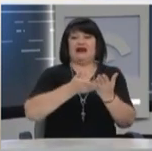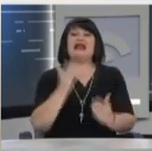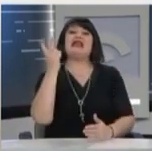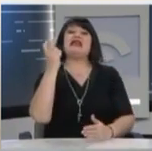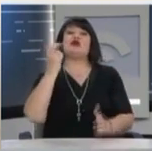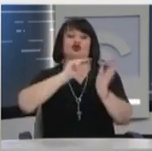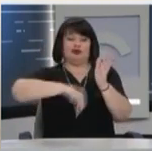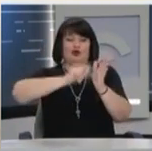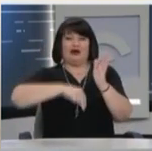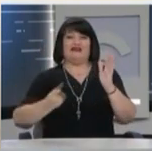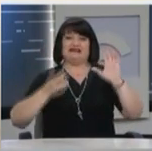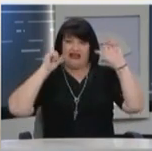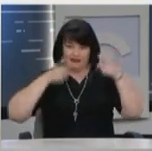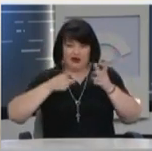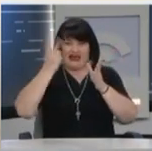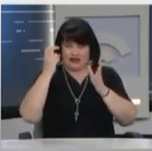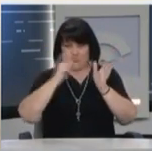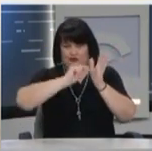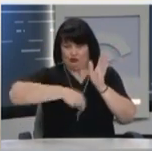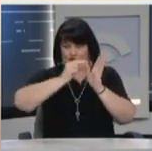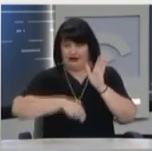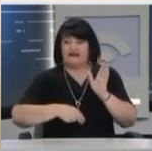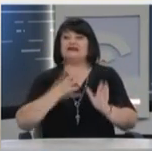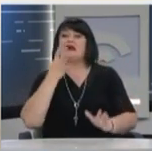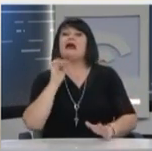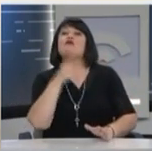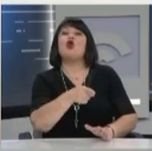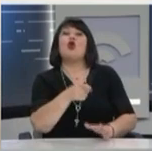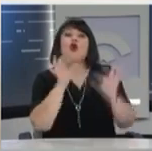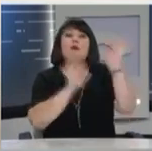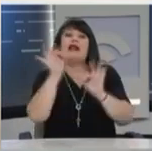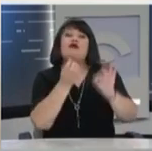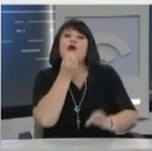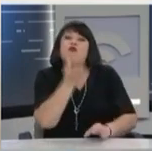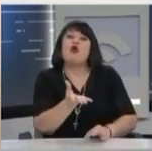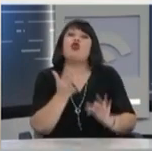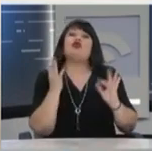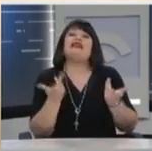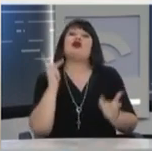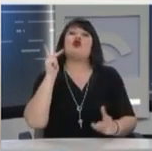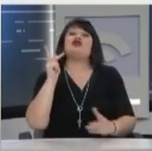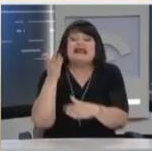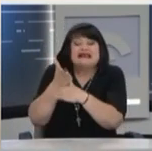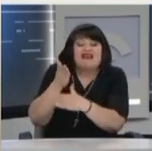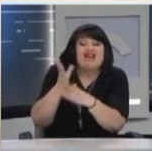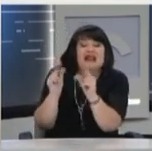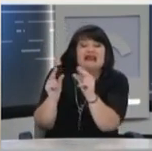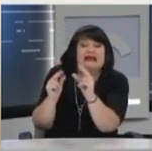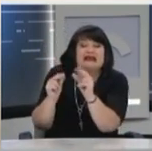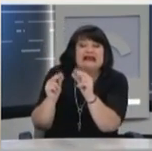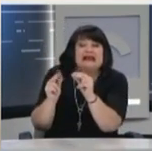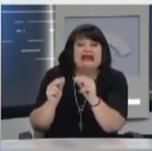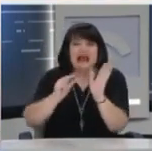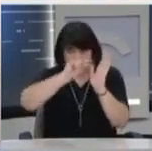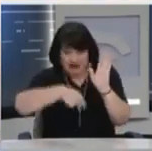20 υπογραφές από εσάς της Νέας Δημοκρατίας για να μάθουμε γιατί προδόθηκε η Μακεδονία και τι έκανε ο Κοτζιάς κρυφά από τους Έλληνες.